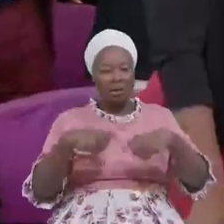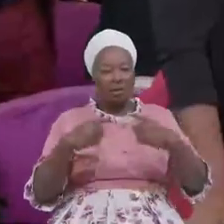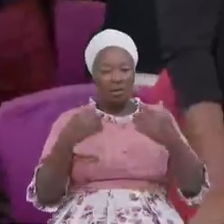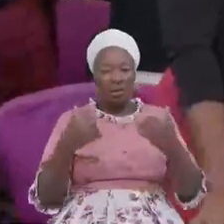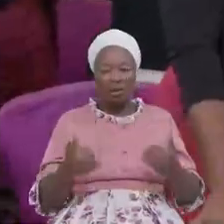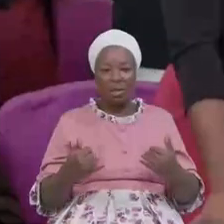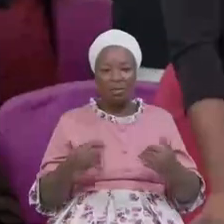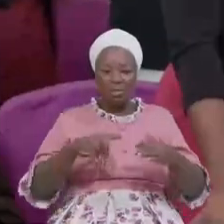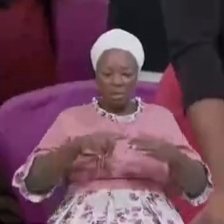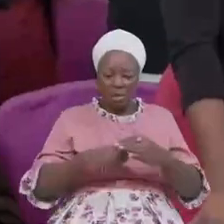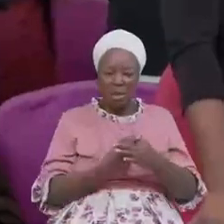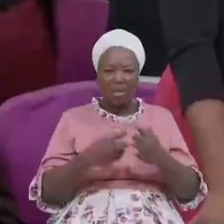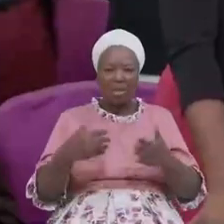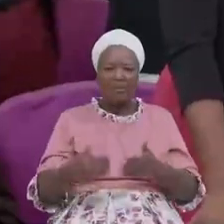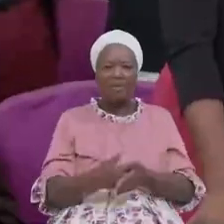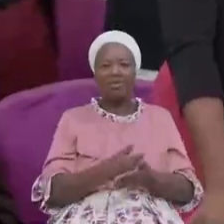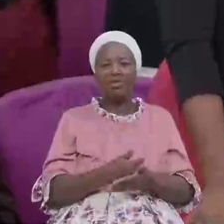Recommencez à zéro.